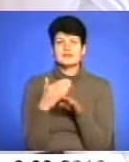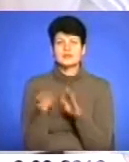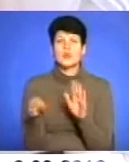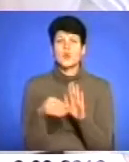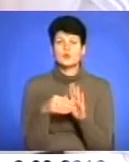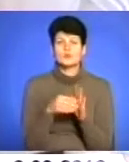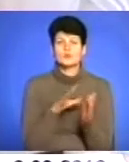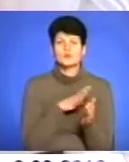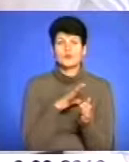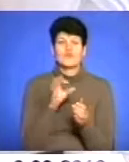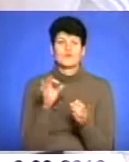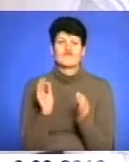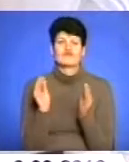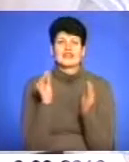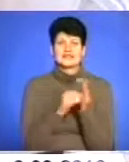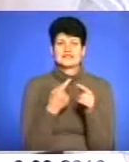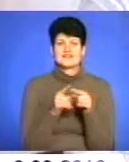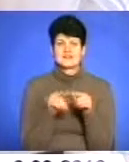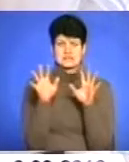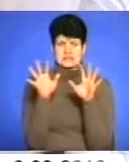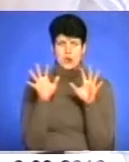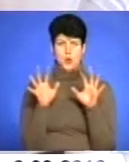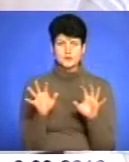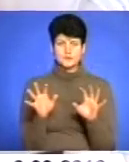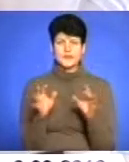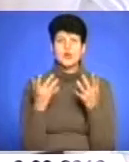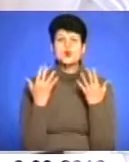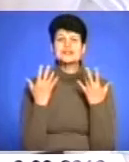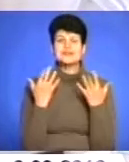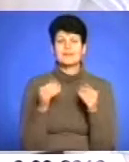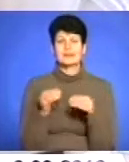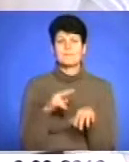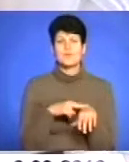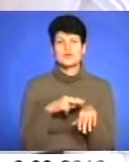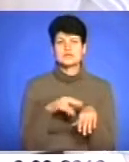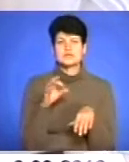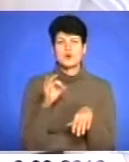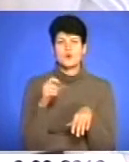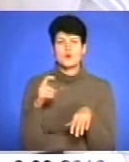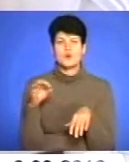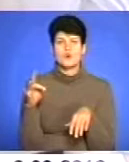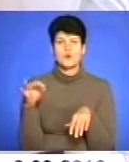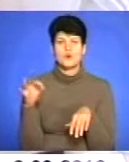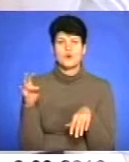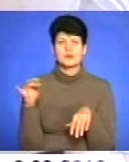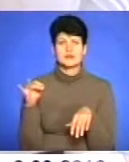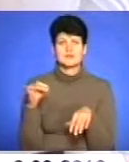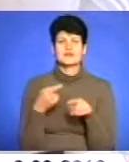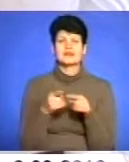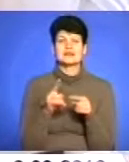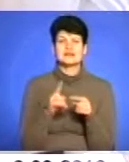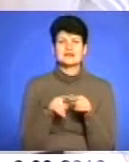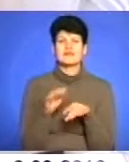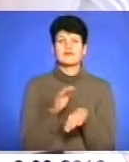був апріорі внесений в цей закон, оскільки поліція охорони, так зване ДСО минуле, це